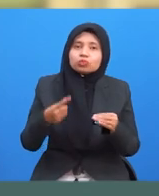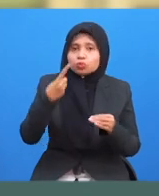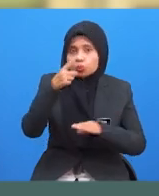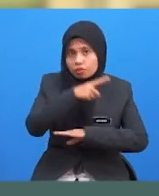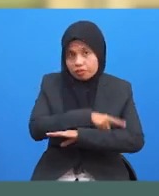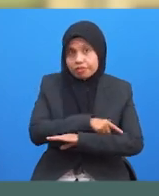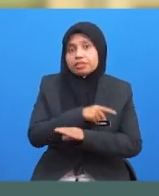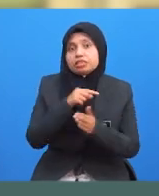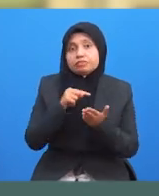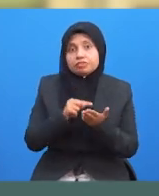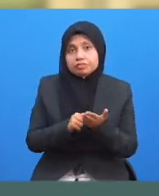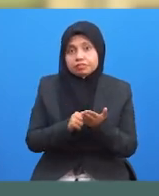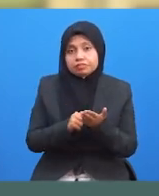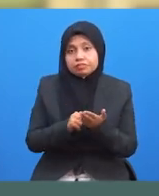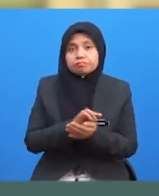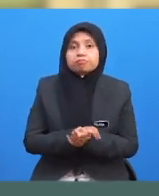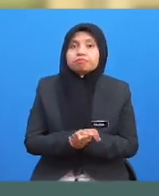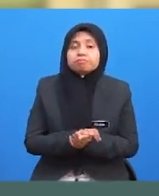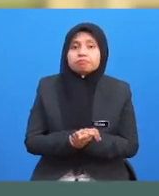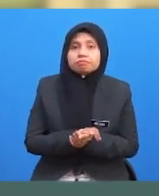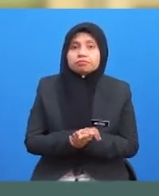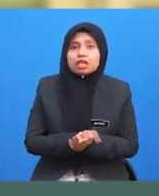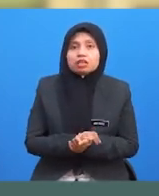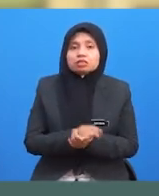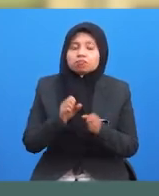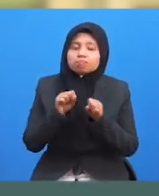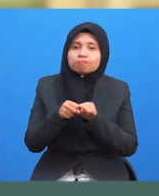sahaja pembelajaran kita pada hari ini.